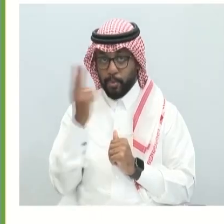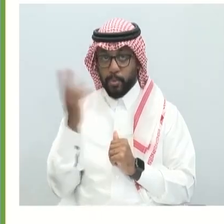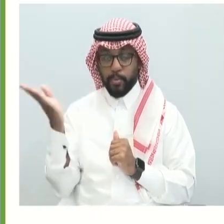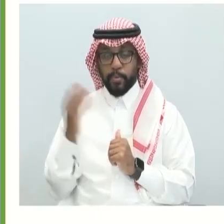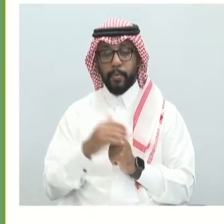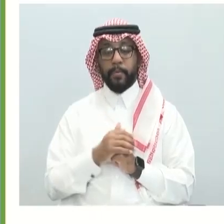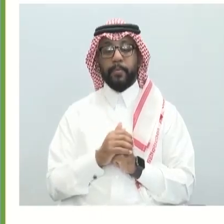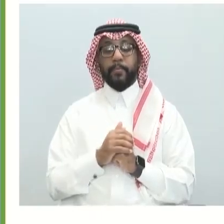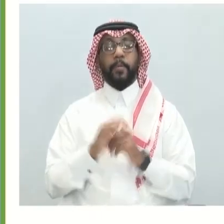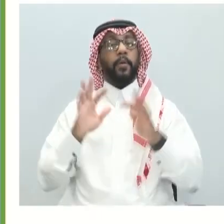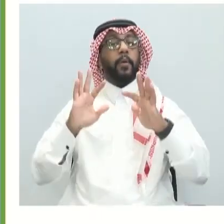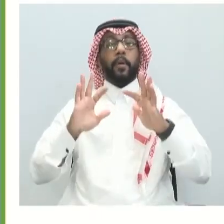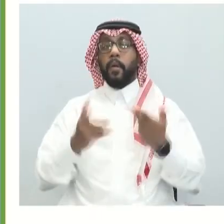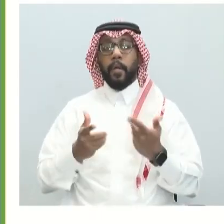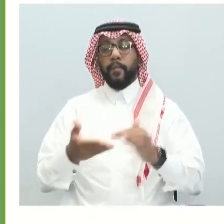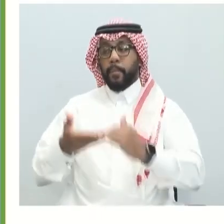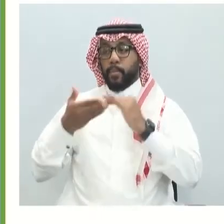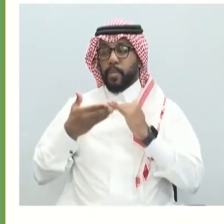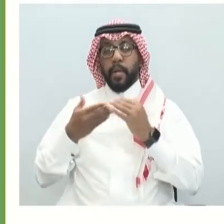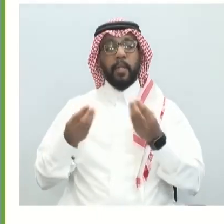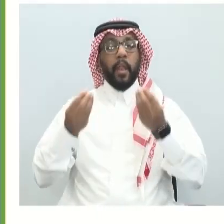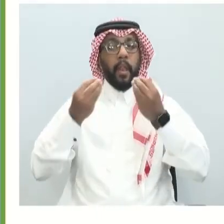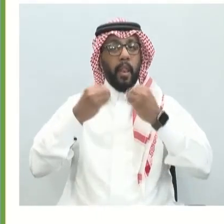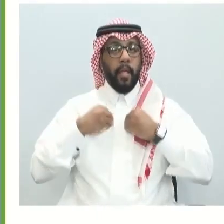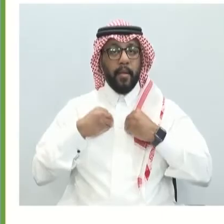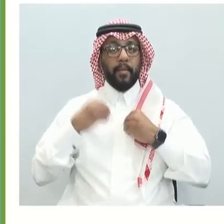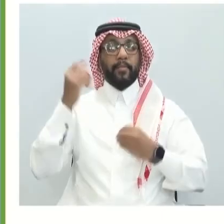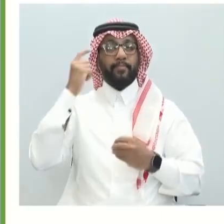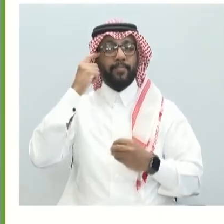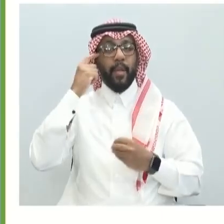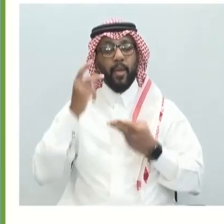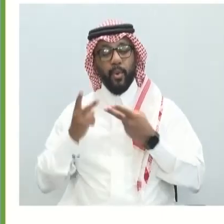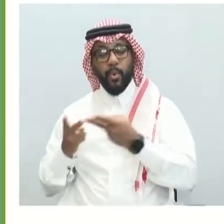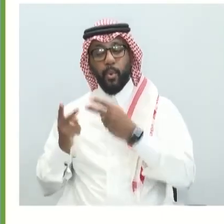السؤال ما وسائل تعزيز النوم الجيد